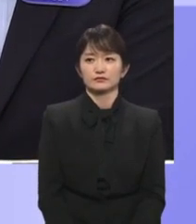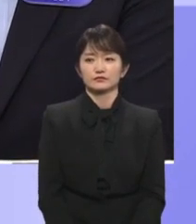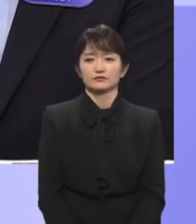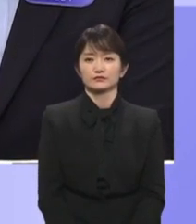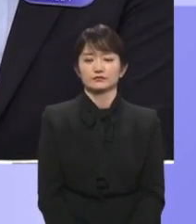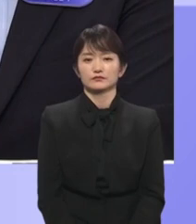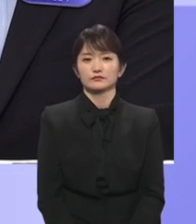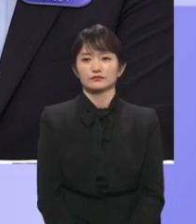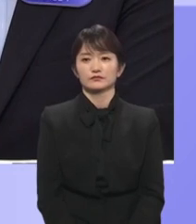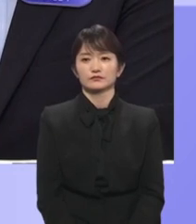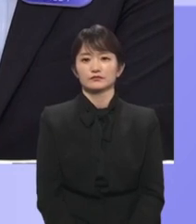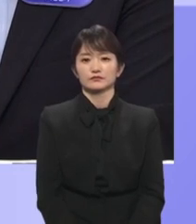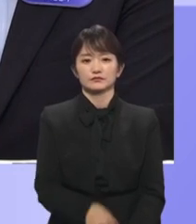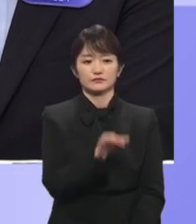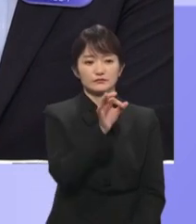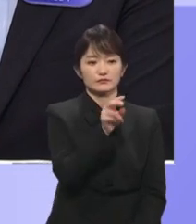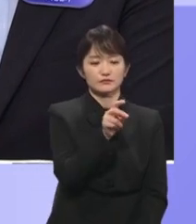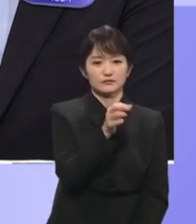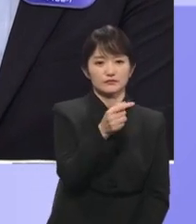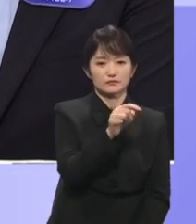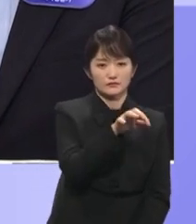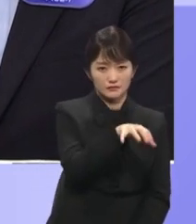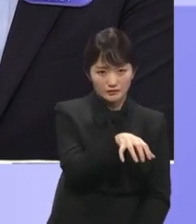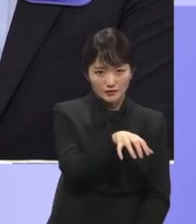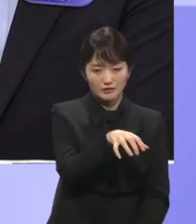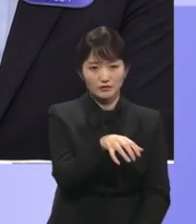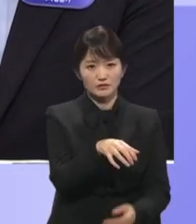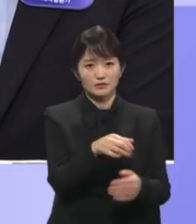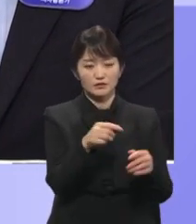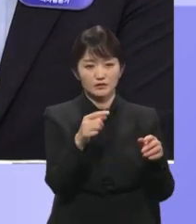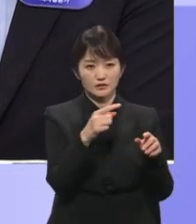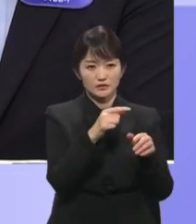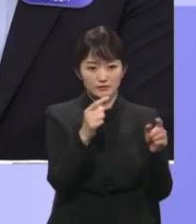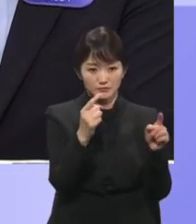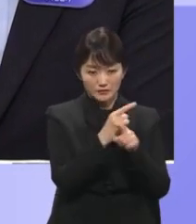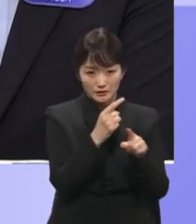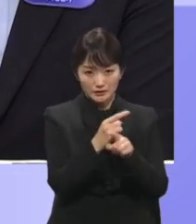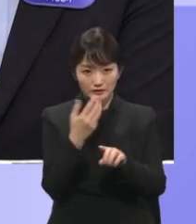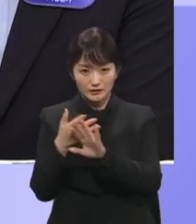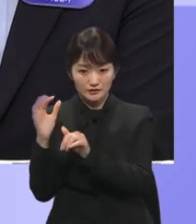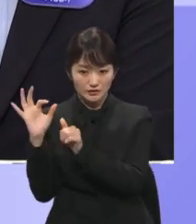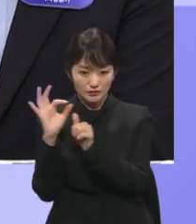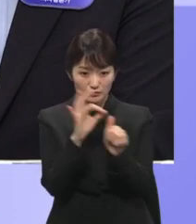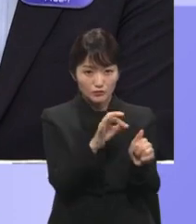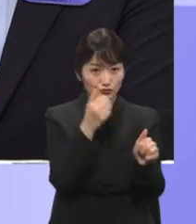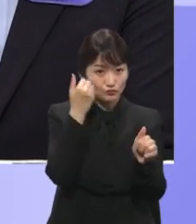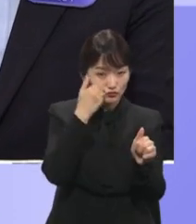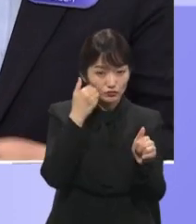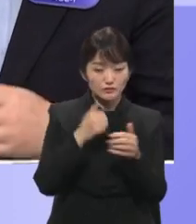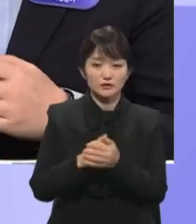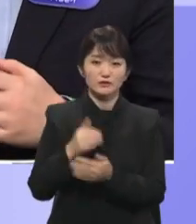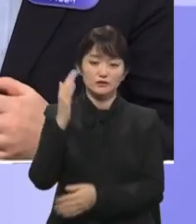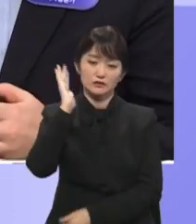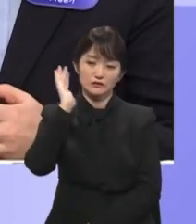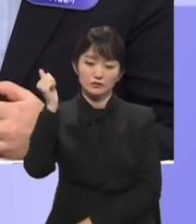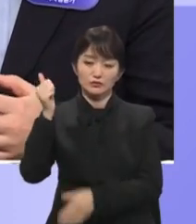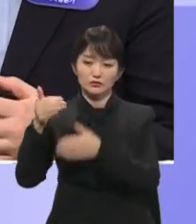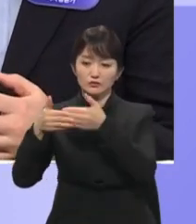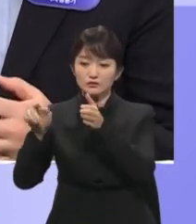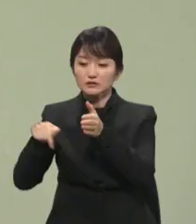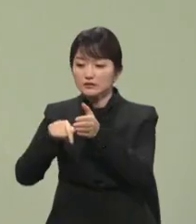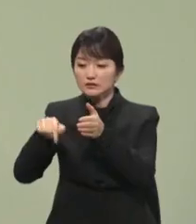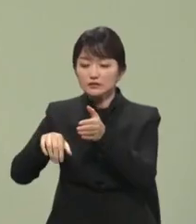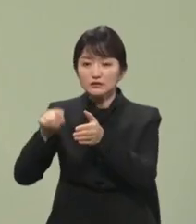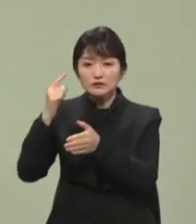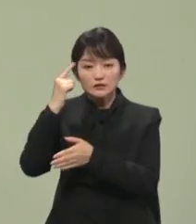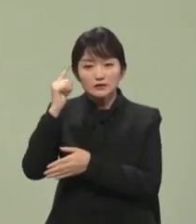싶은 사람이 누구냐라는 문제인 것이죠 만약에 정말 이제 그런게 용산의 의향 대통령의 의향이 한다면 지금 지역구를 비워야 되냐